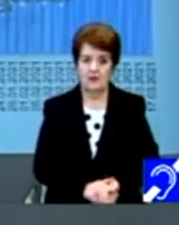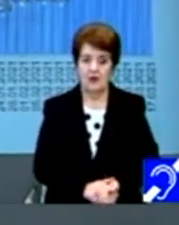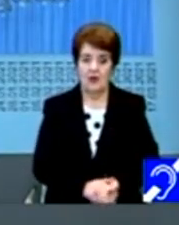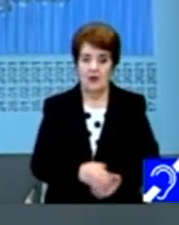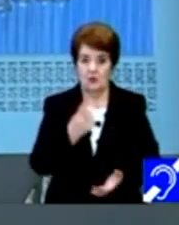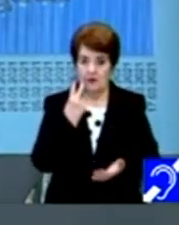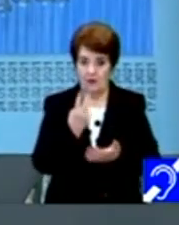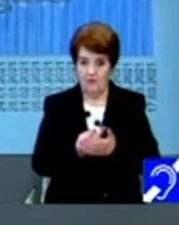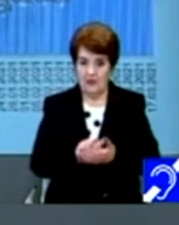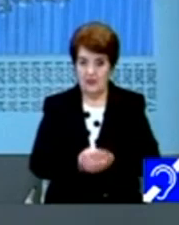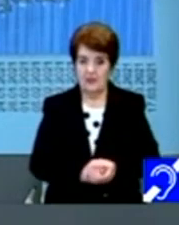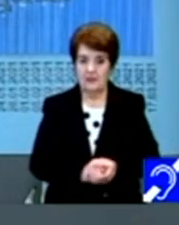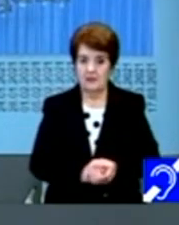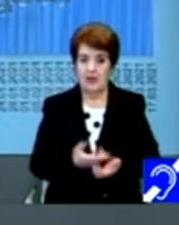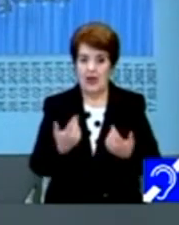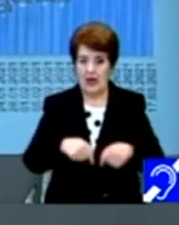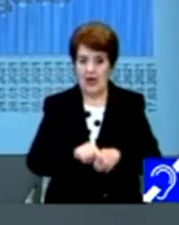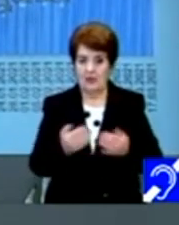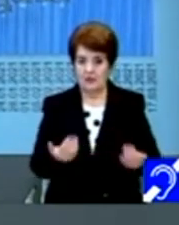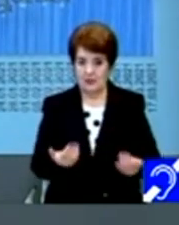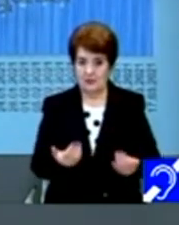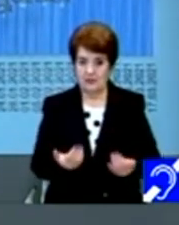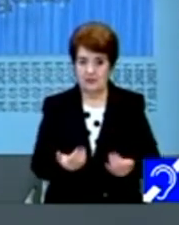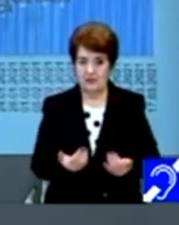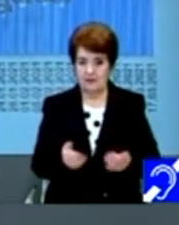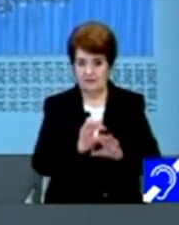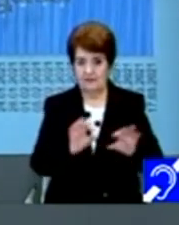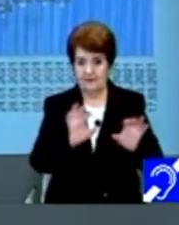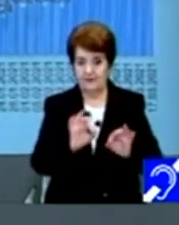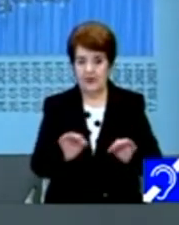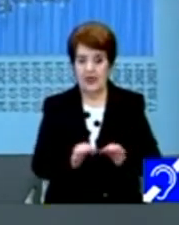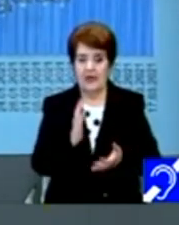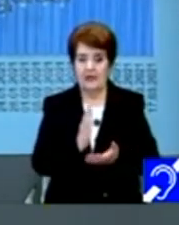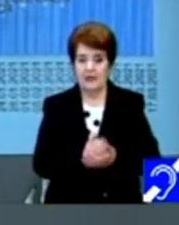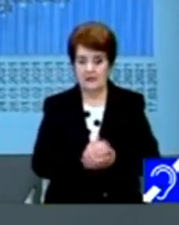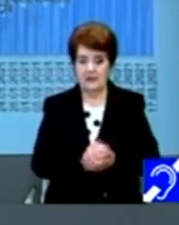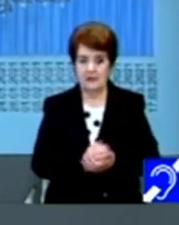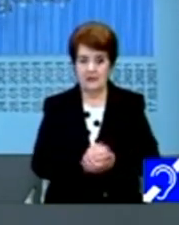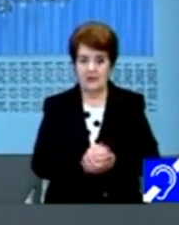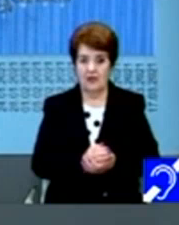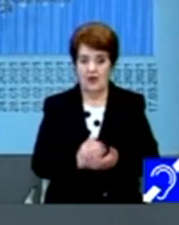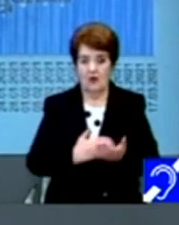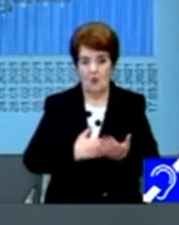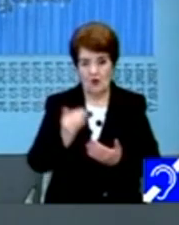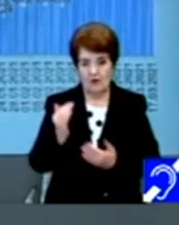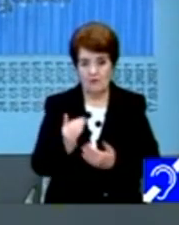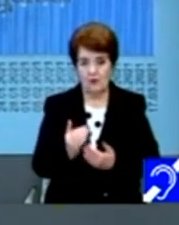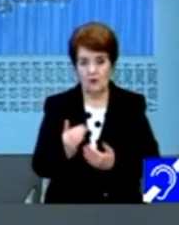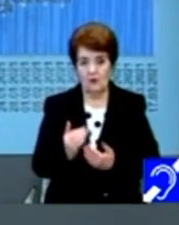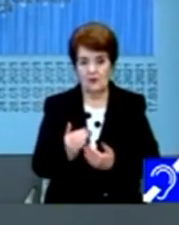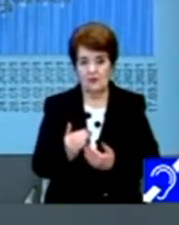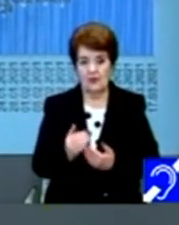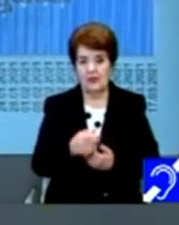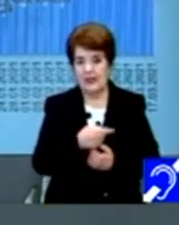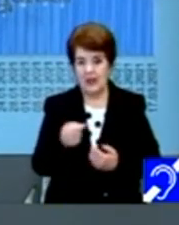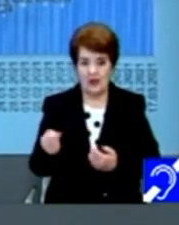După cum vedeți în acest slide, este o evoluție și o tendință foarte